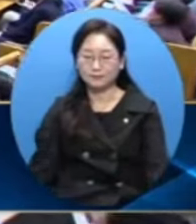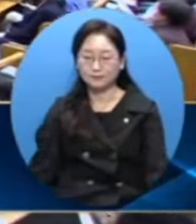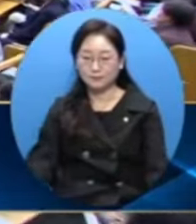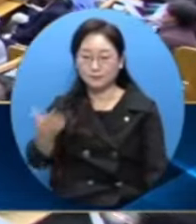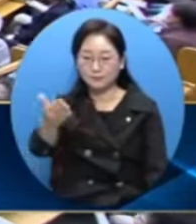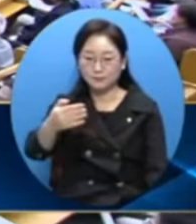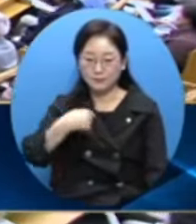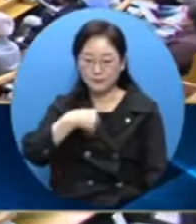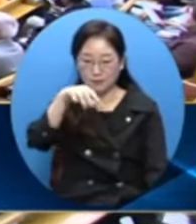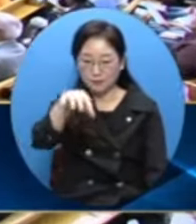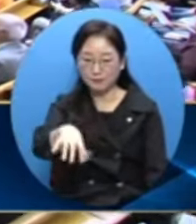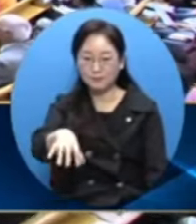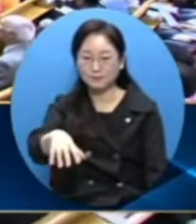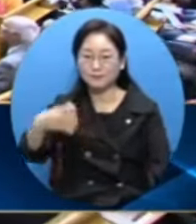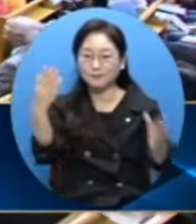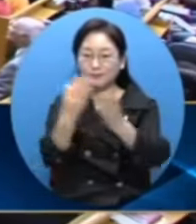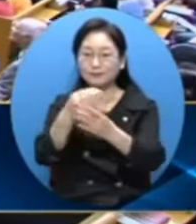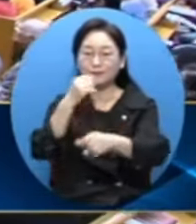너는 내 앞에서 완전하라.